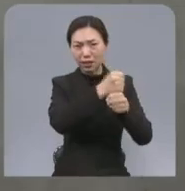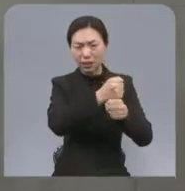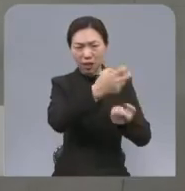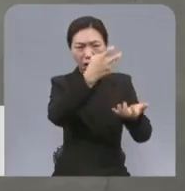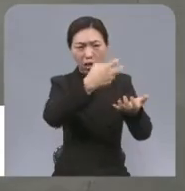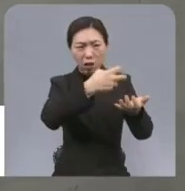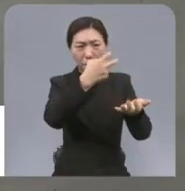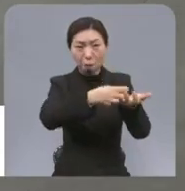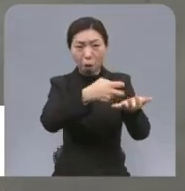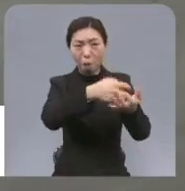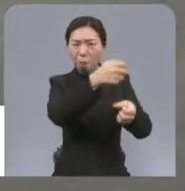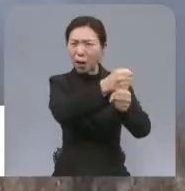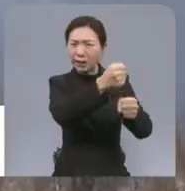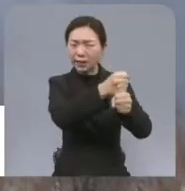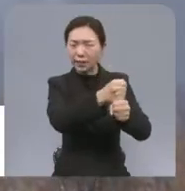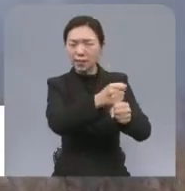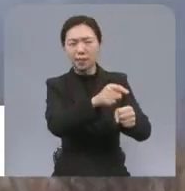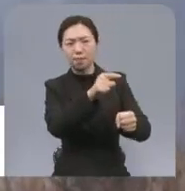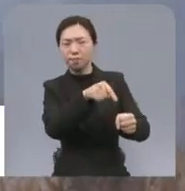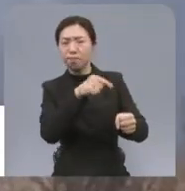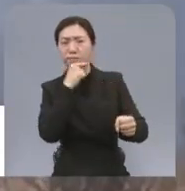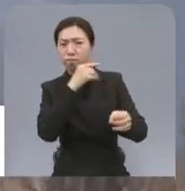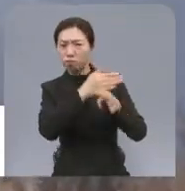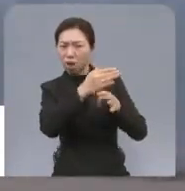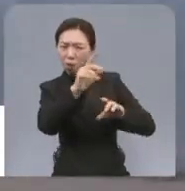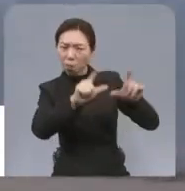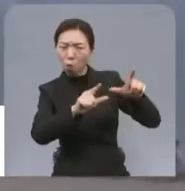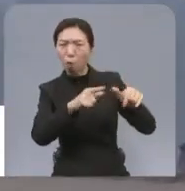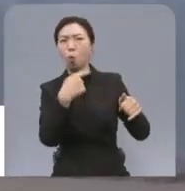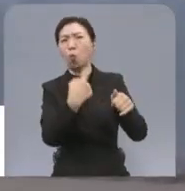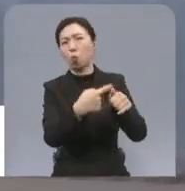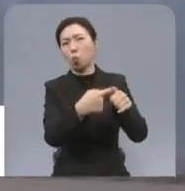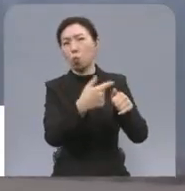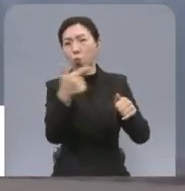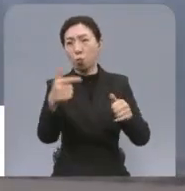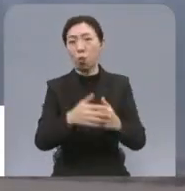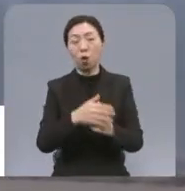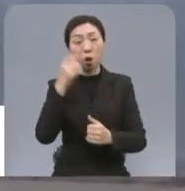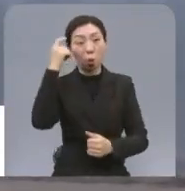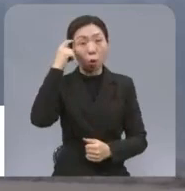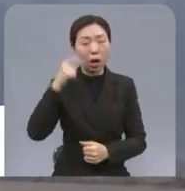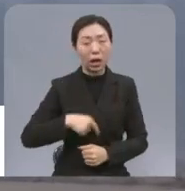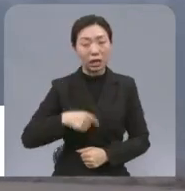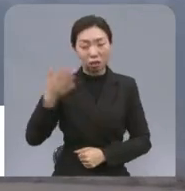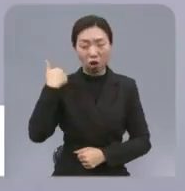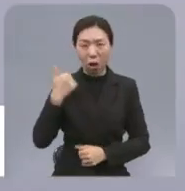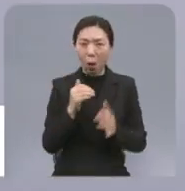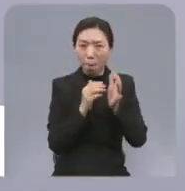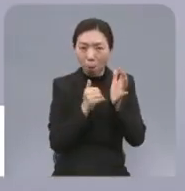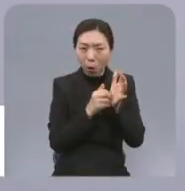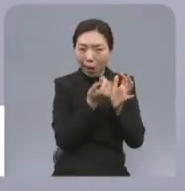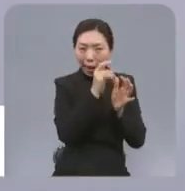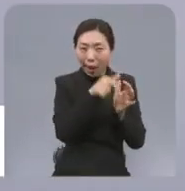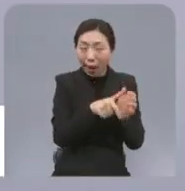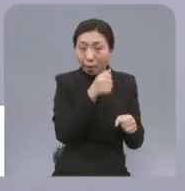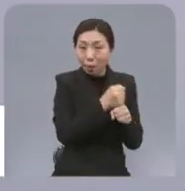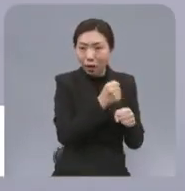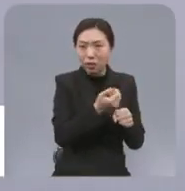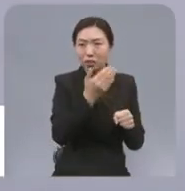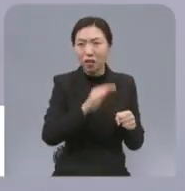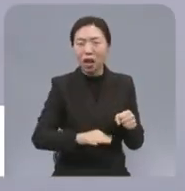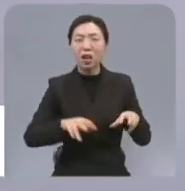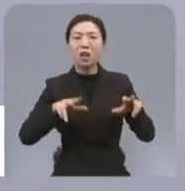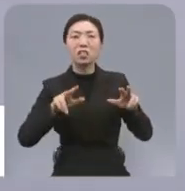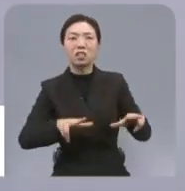renoncerait pas aux armes atomiques et qu'il n'y aurait pas de négociation pour le faire changer d'avis par ailleurs des pays participant remise en question